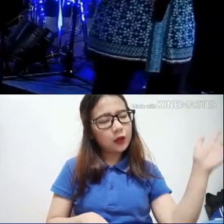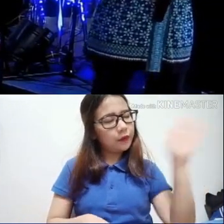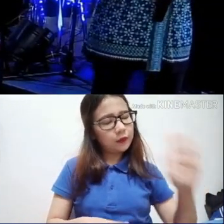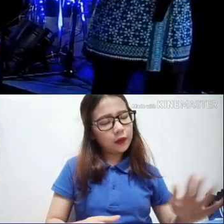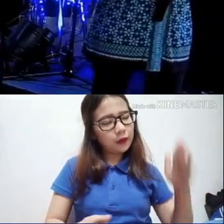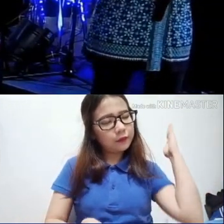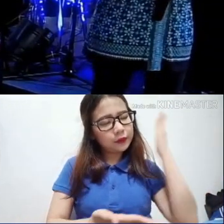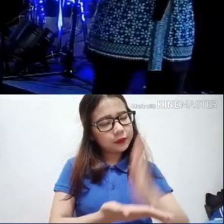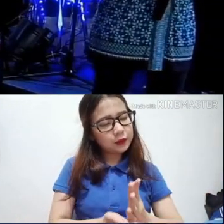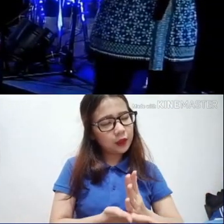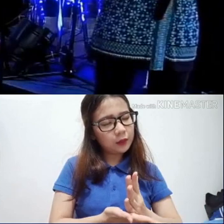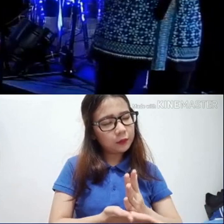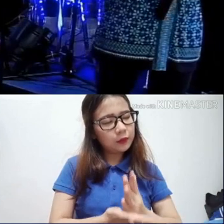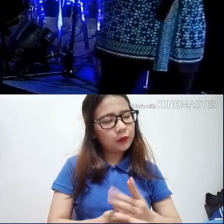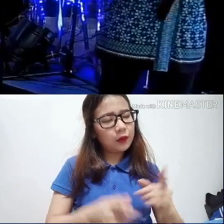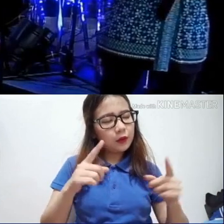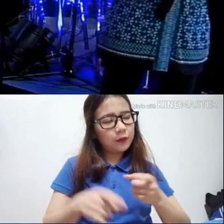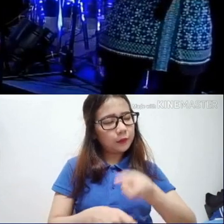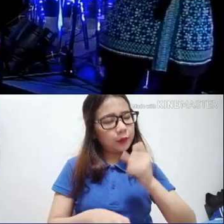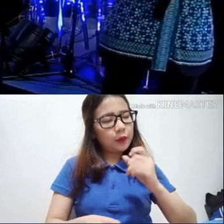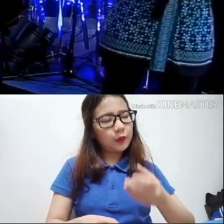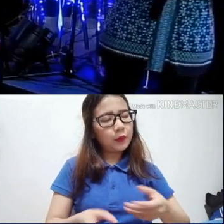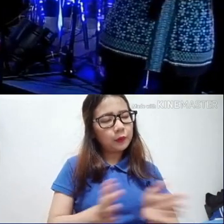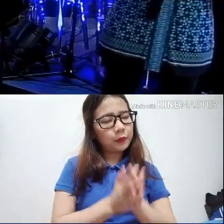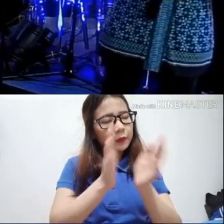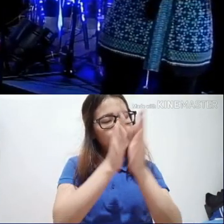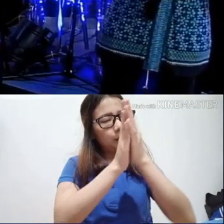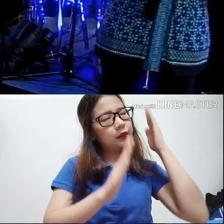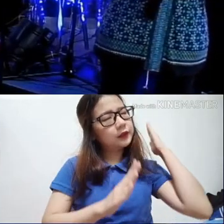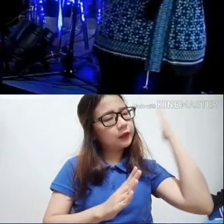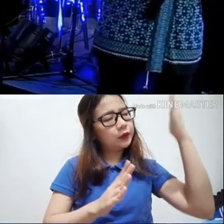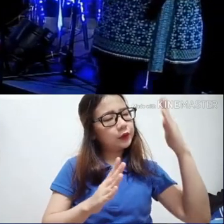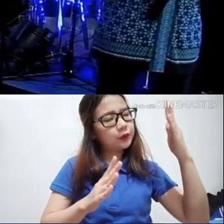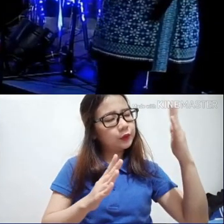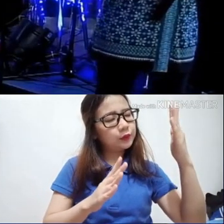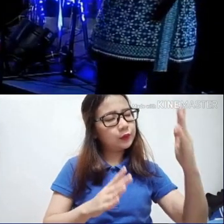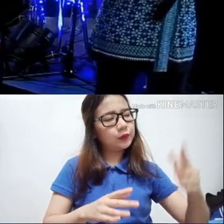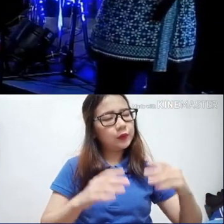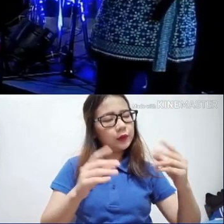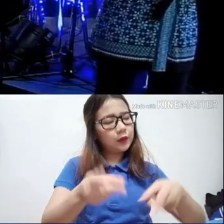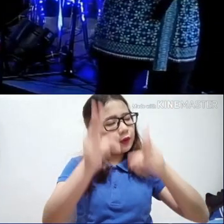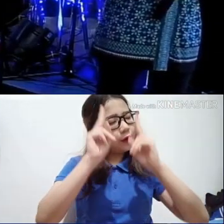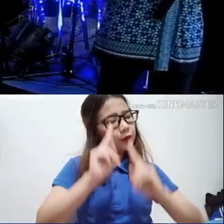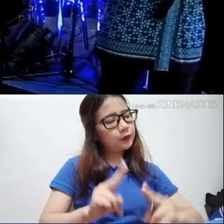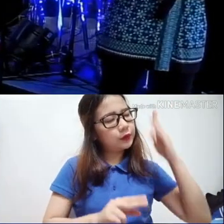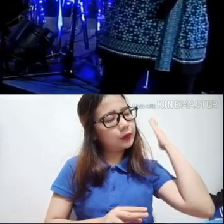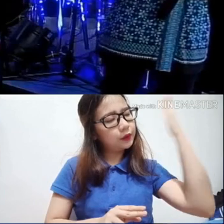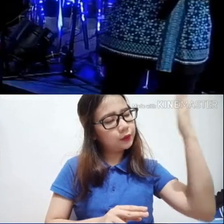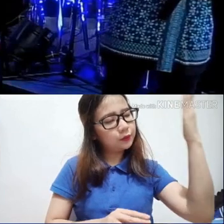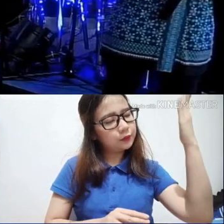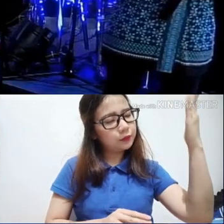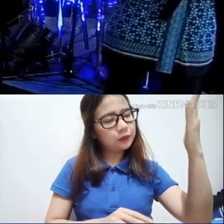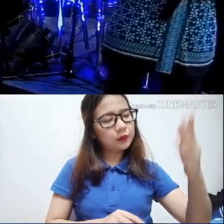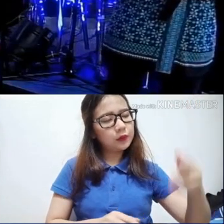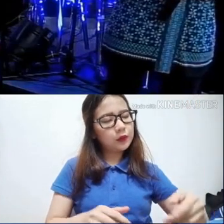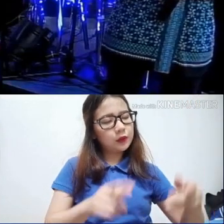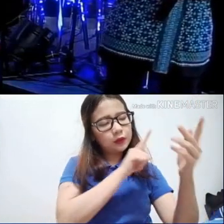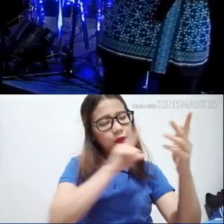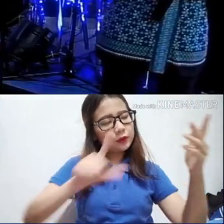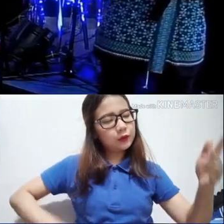ng papuri para sa iyong pangalan. Lord, salamat sa pagkakataon na patuloy na pinagkakaloob mo sa amin. Salamat sa provision